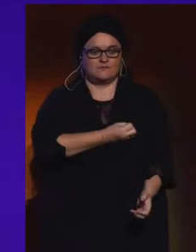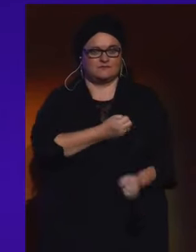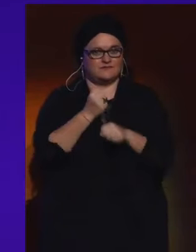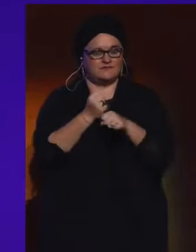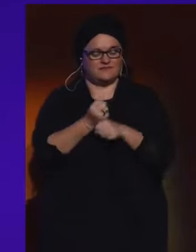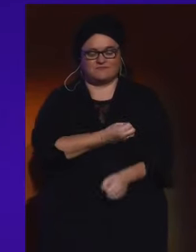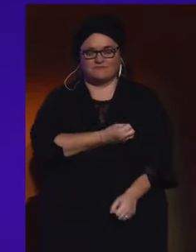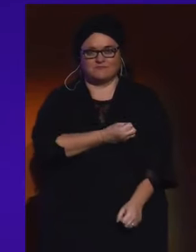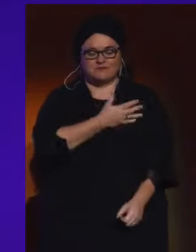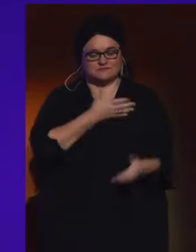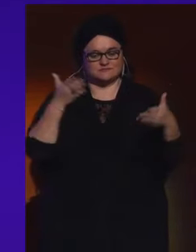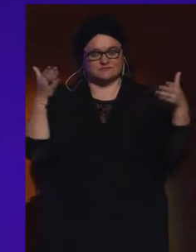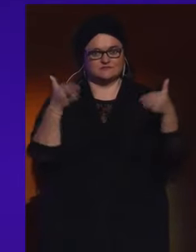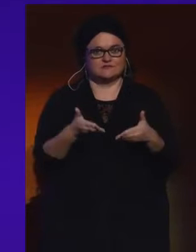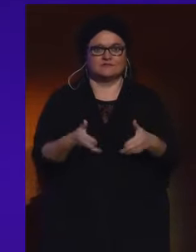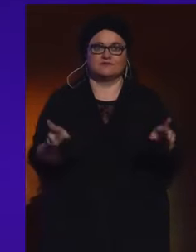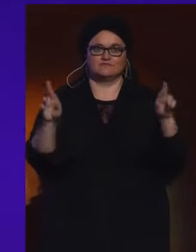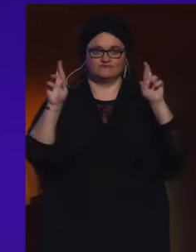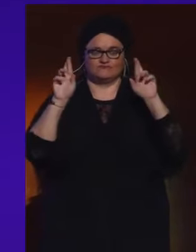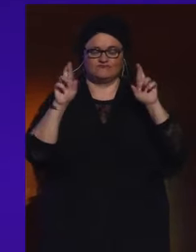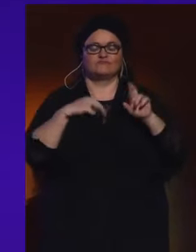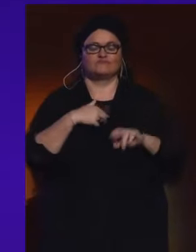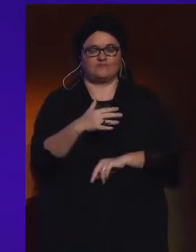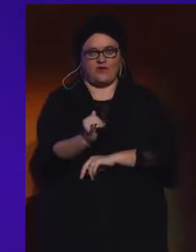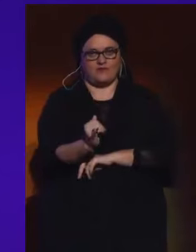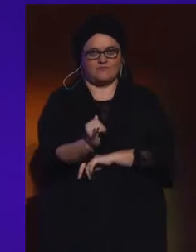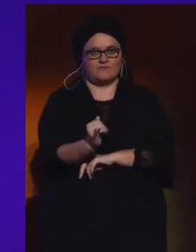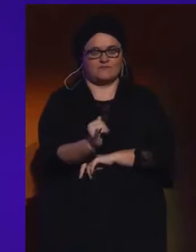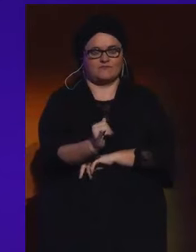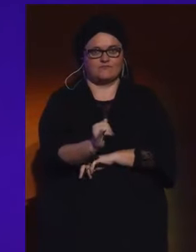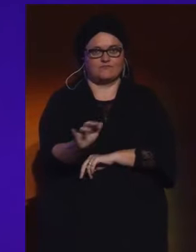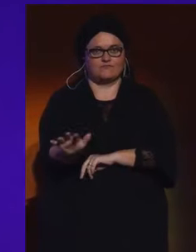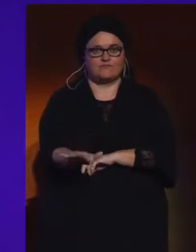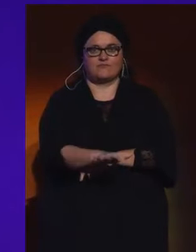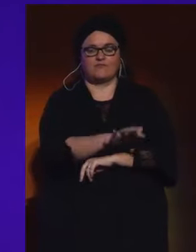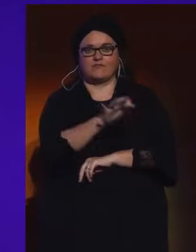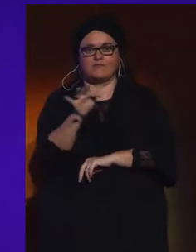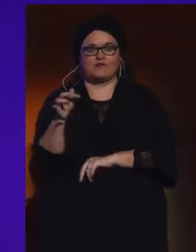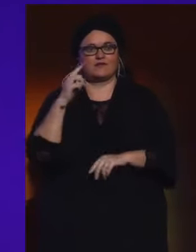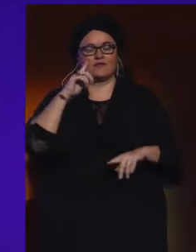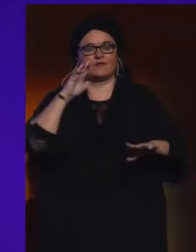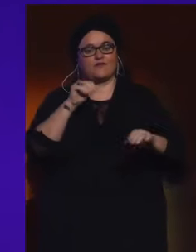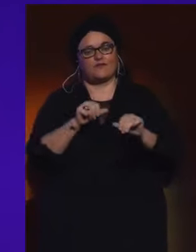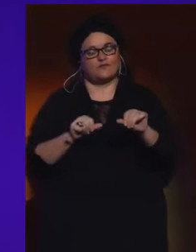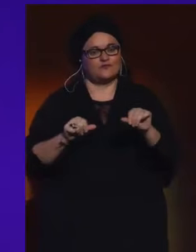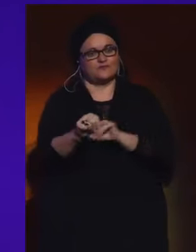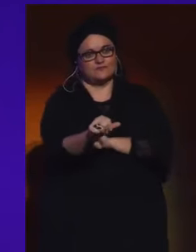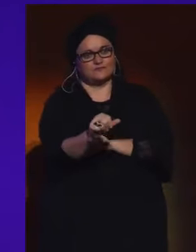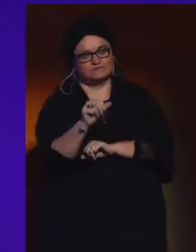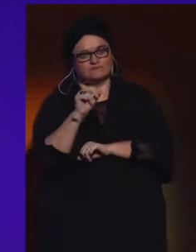jardungo dudala, esperantza daukadala, eta uste dudala etorkizunari